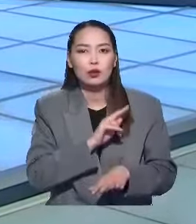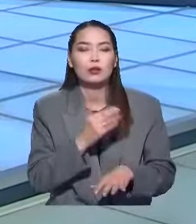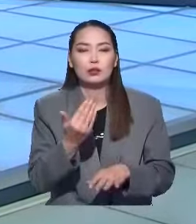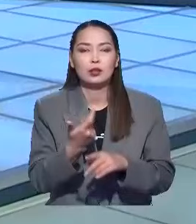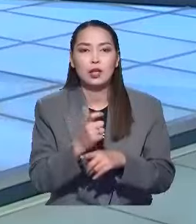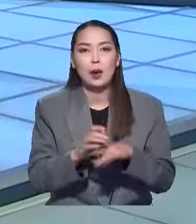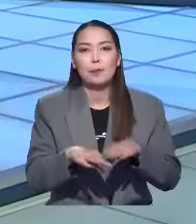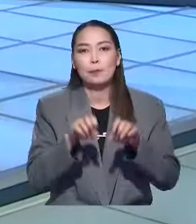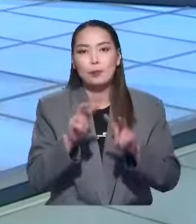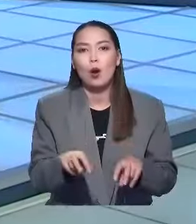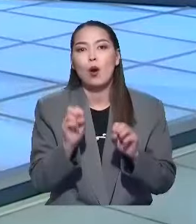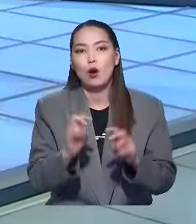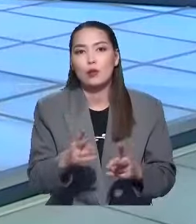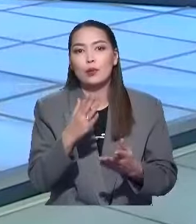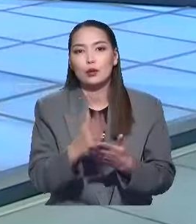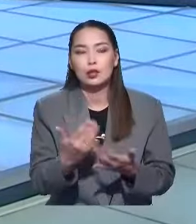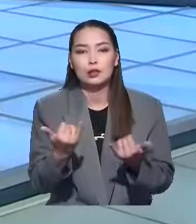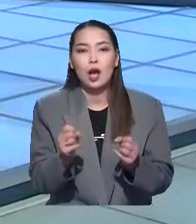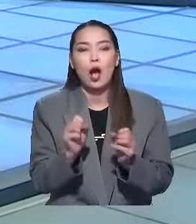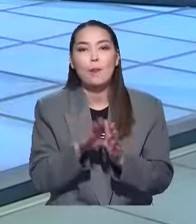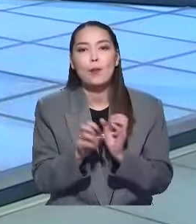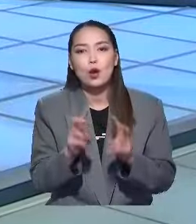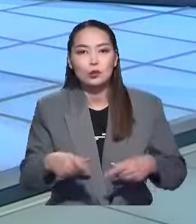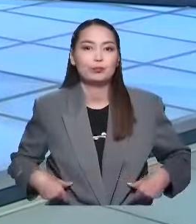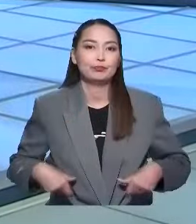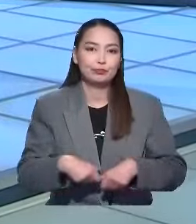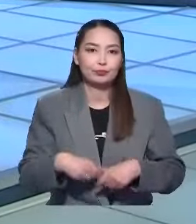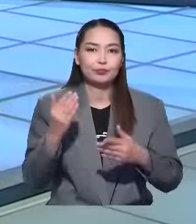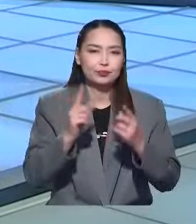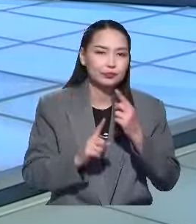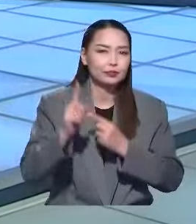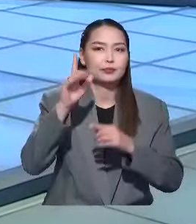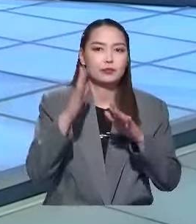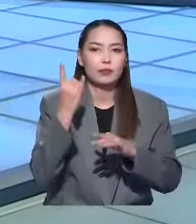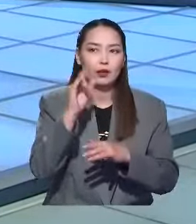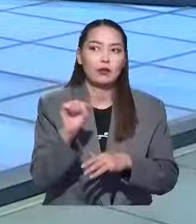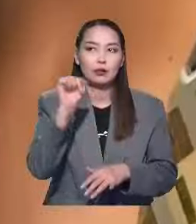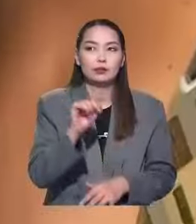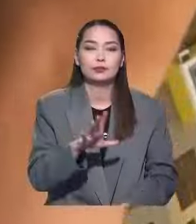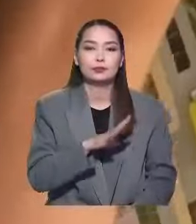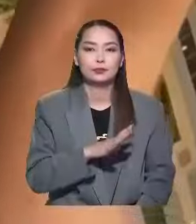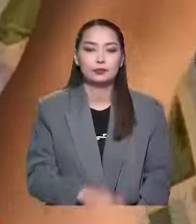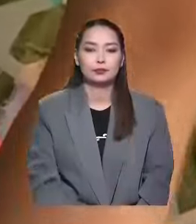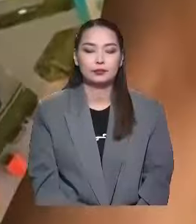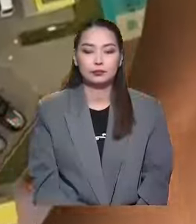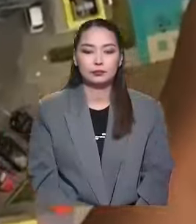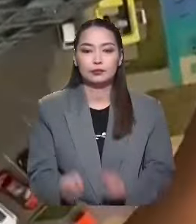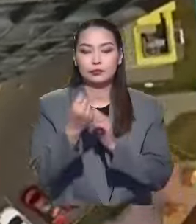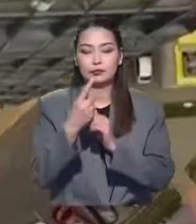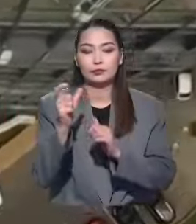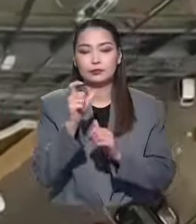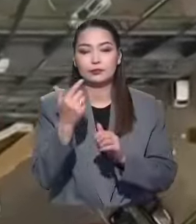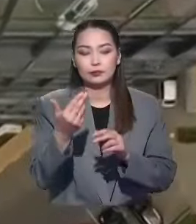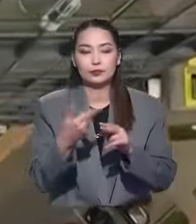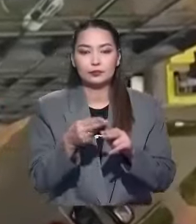қауіпті. Әріптесім Мөлдір Жаханда қауіпсіздік белдіктерін тағып, биік ғимараттың терезесін жуды. Өндірістік альпинизм